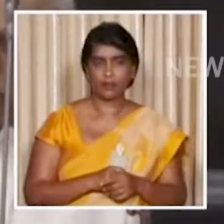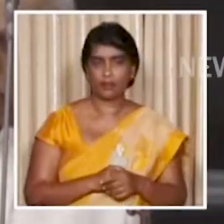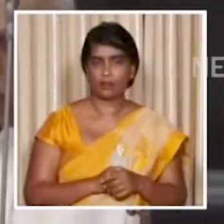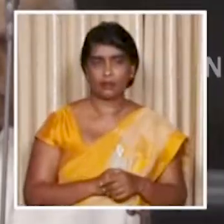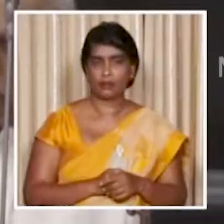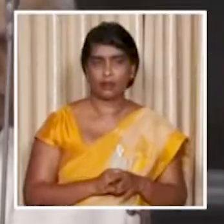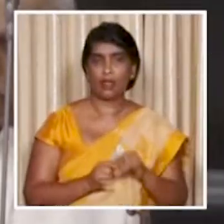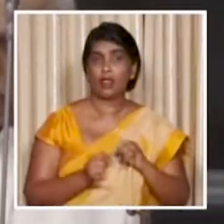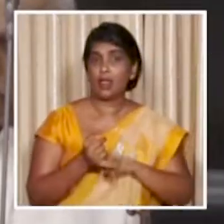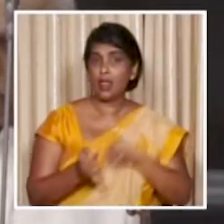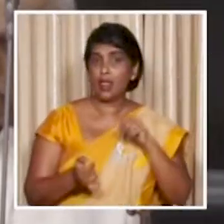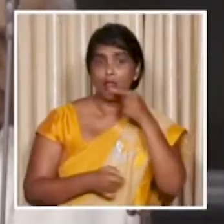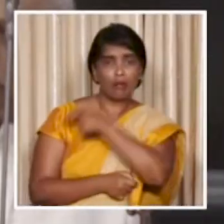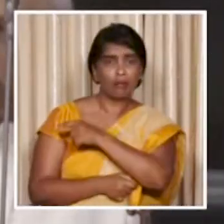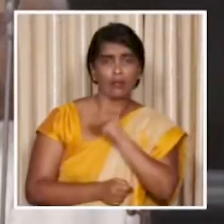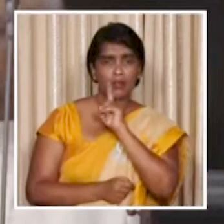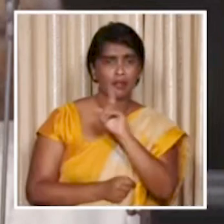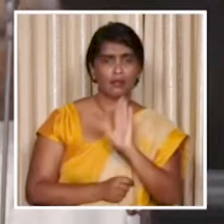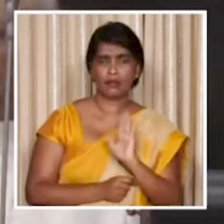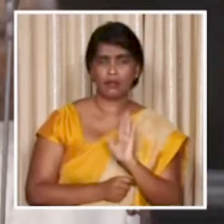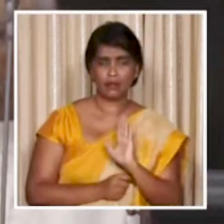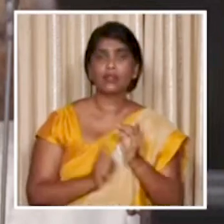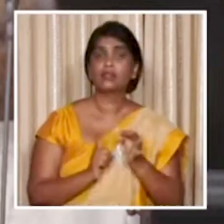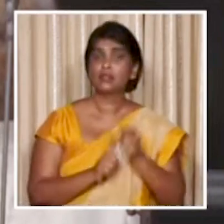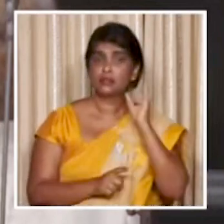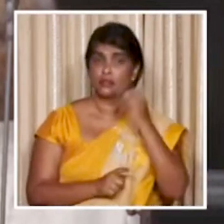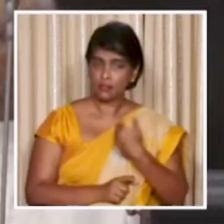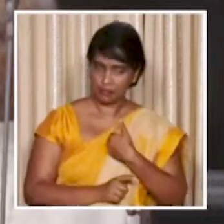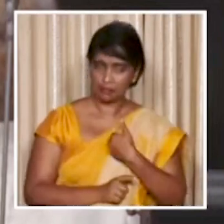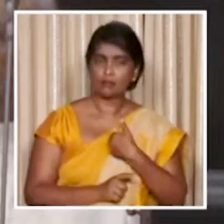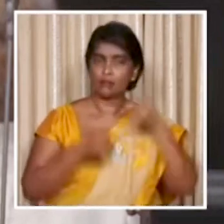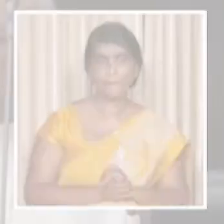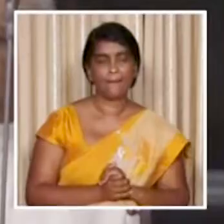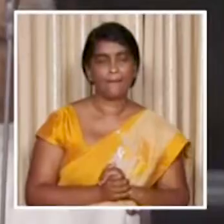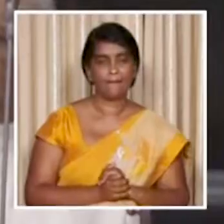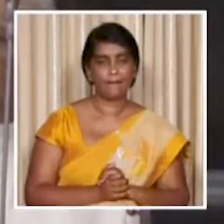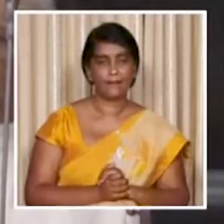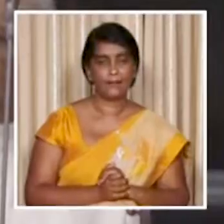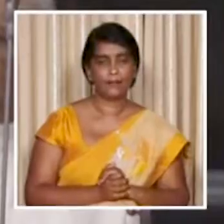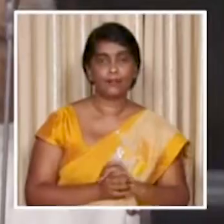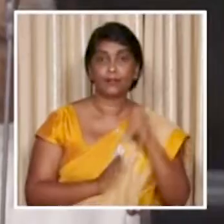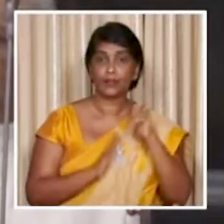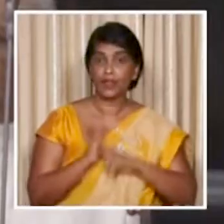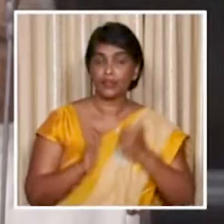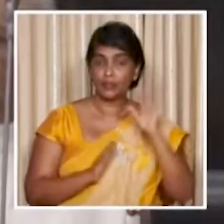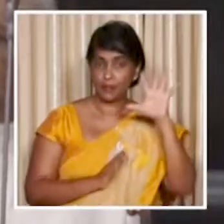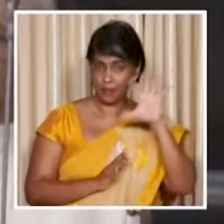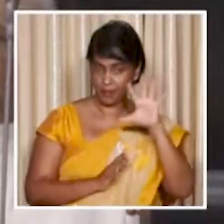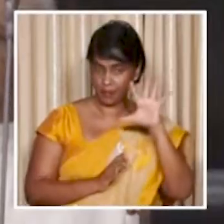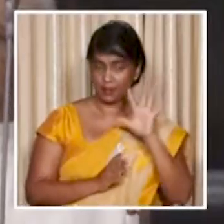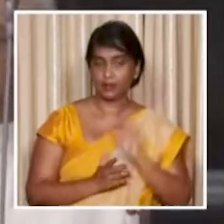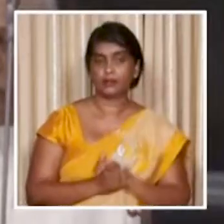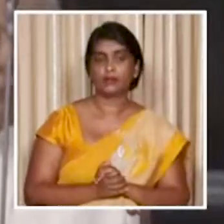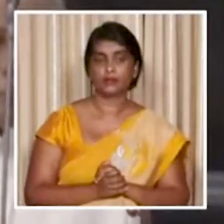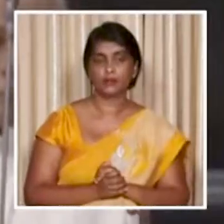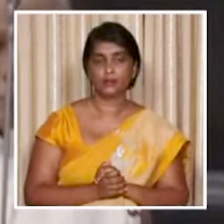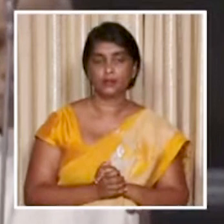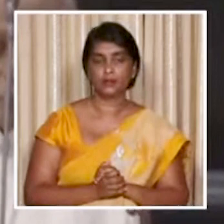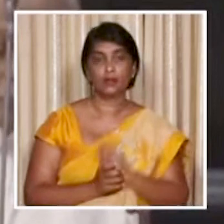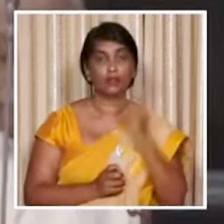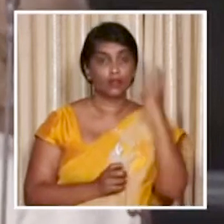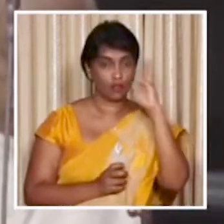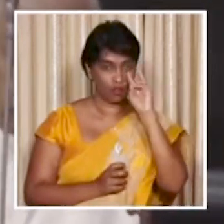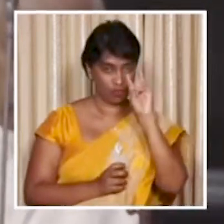මේ ලේකම්තුමාට කියන්න වැඩක් නැහැ. ජනාධිපතියට මං කැඳවලා කියෙව්වා. ජනවාරි 5 වෙනිදා